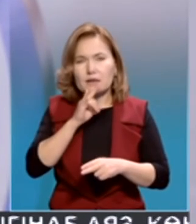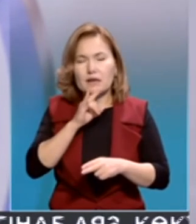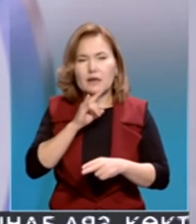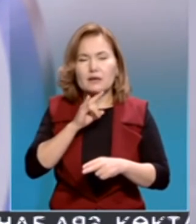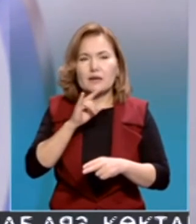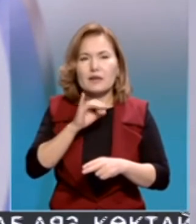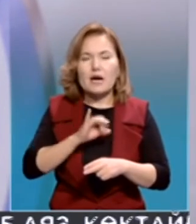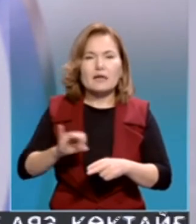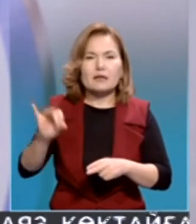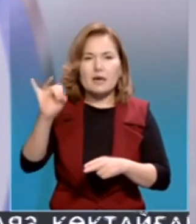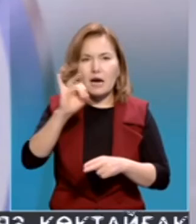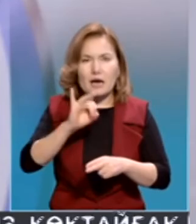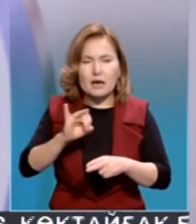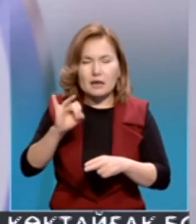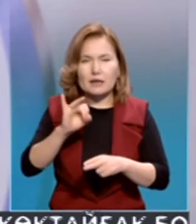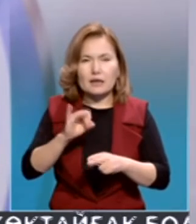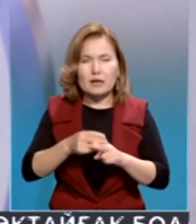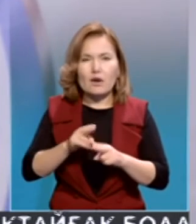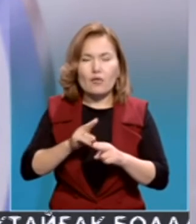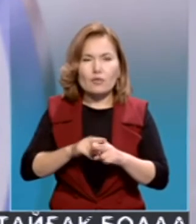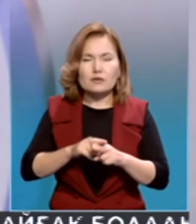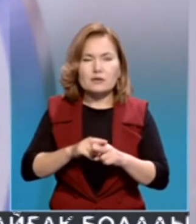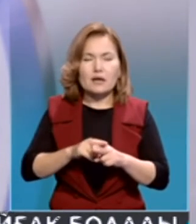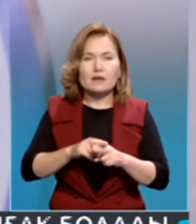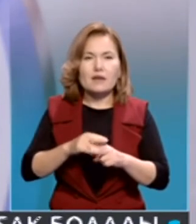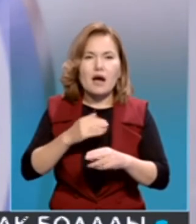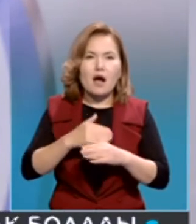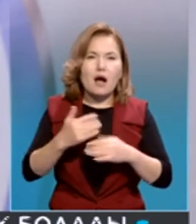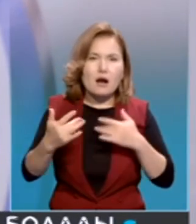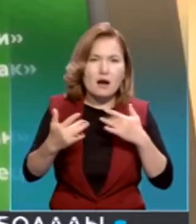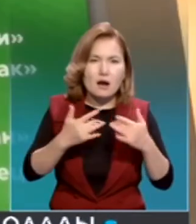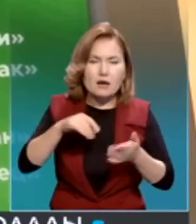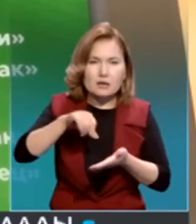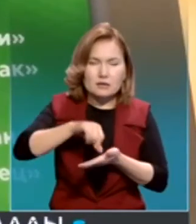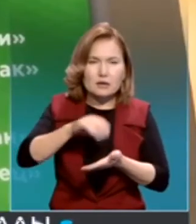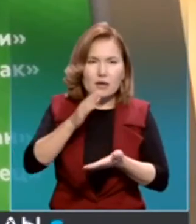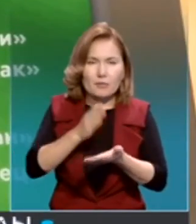аты бар квартет, Ғазия Жұбанова атындағы концерттері жоспарланған, мастер-класстары жоспарланған.